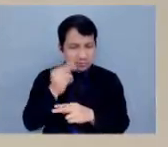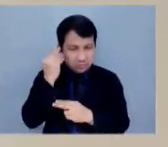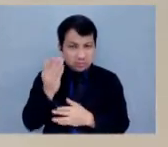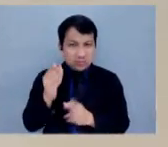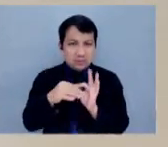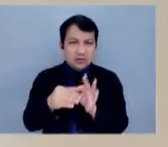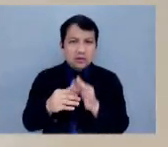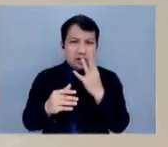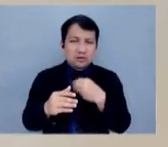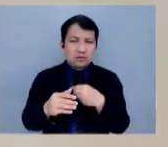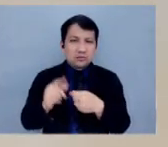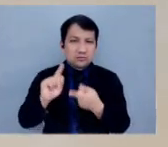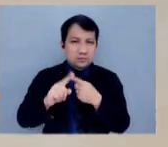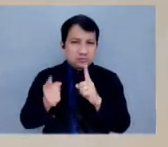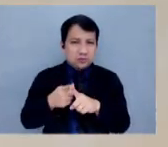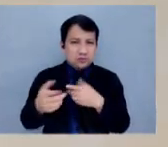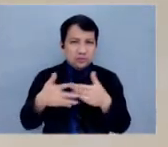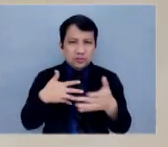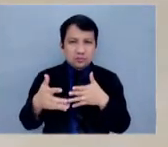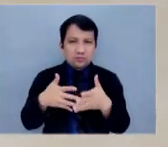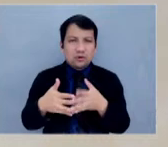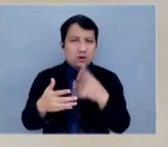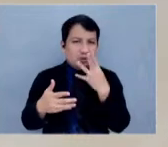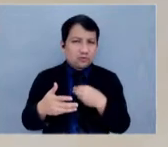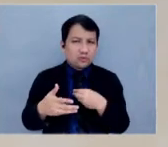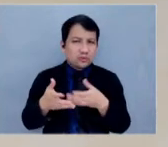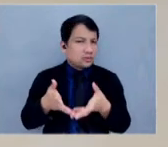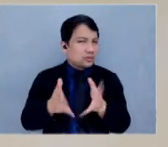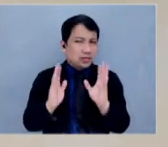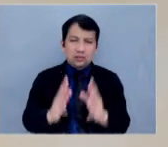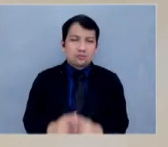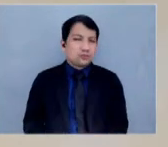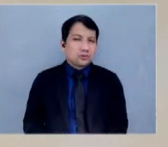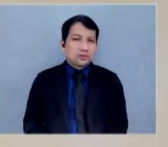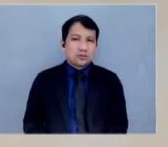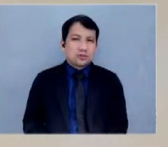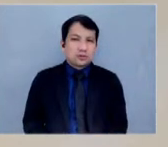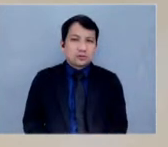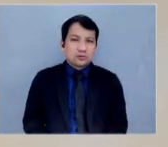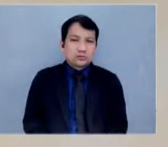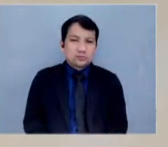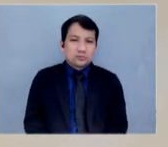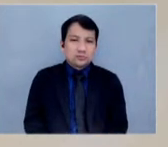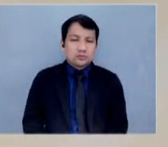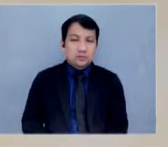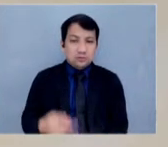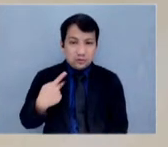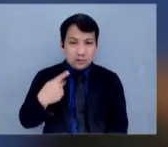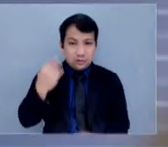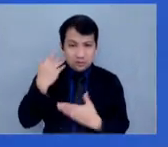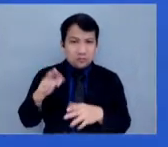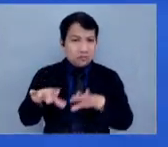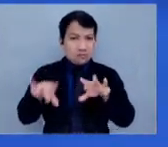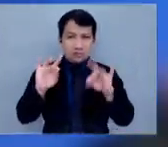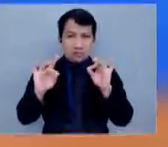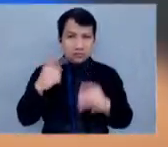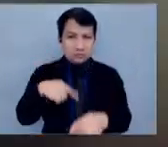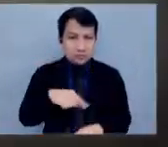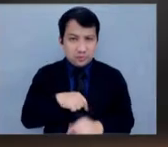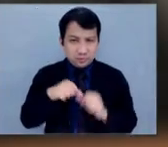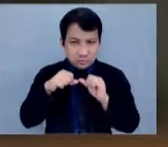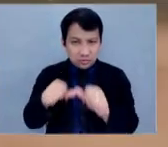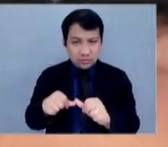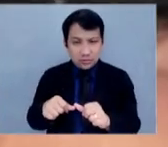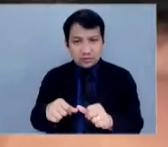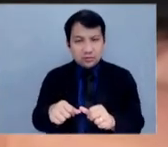maski kamag-anak ko kasi tuluyan yan. Hindi po pwede ganyan. Pagdating sa mga gantong bagay, of course, wala kang pipiliin dito. Bukod sa colorum